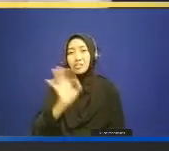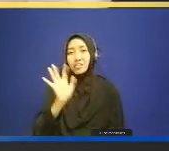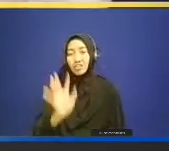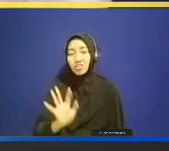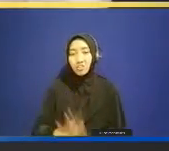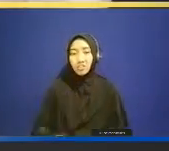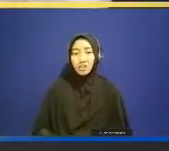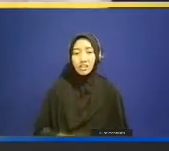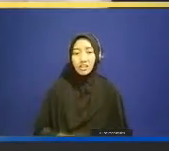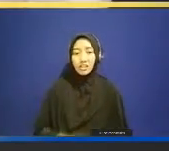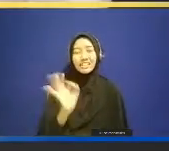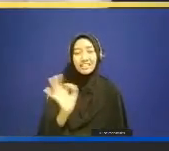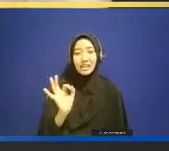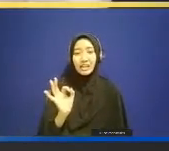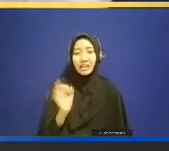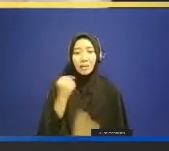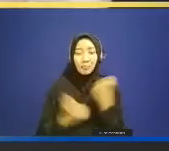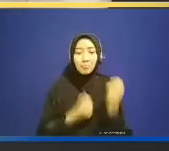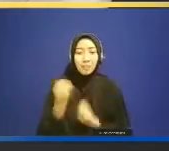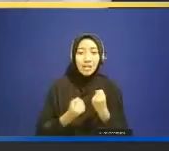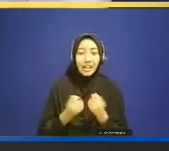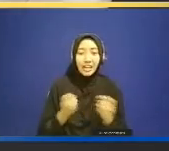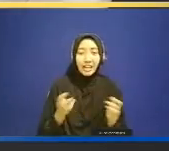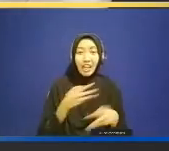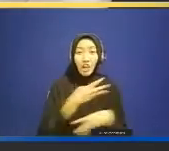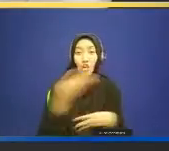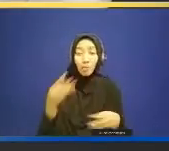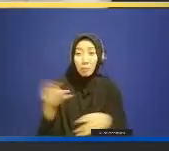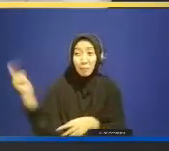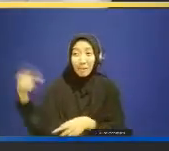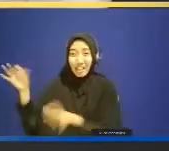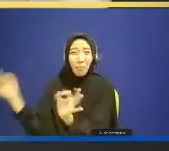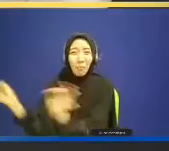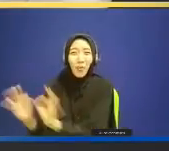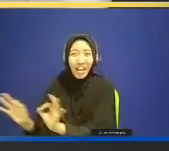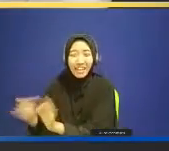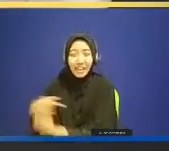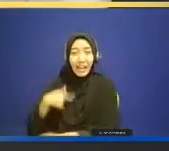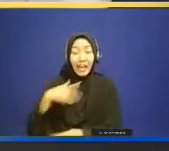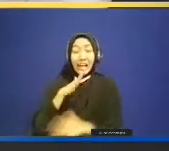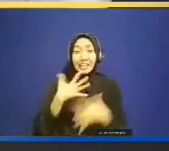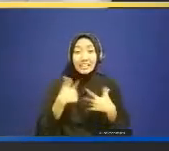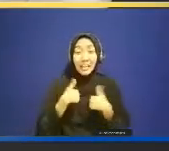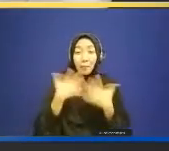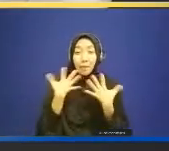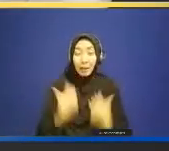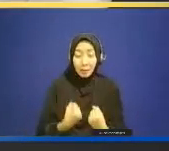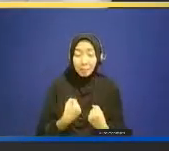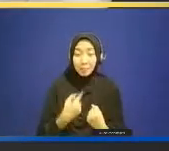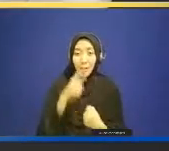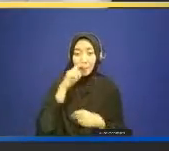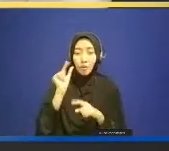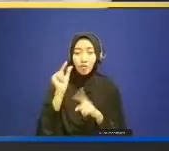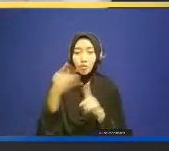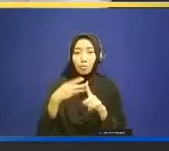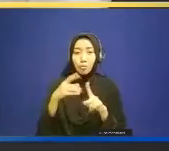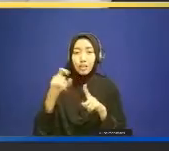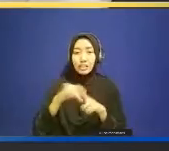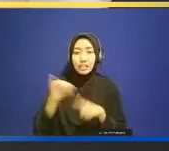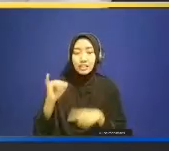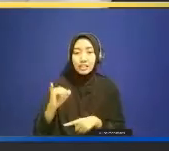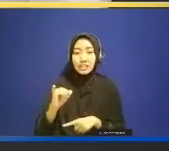hanya menggerakkan ekonomi bukan pemerintah oleh karena itu saya berharap tadi Paidi